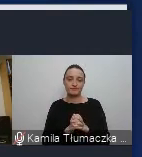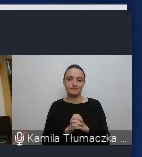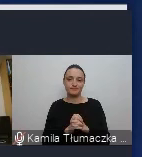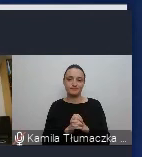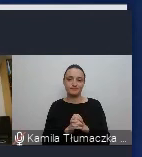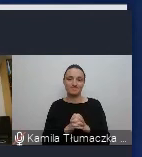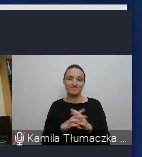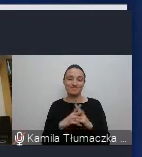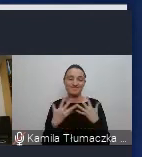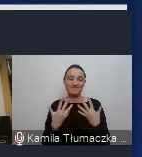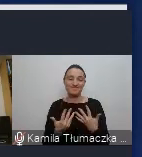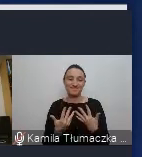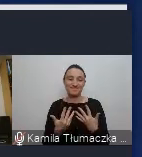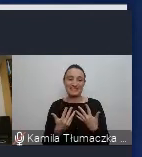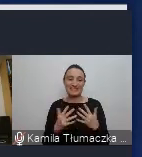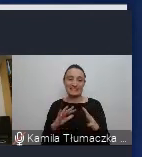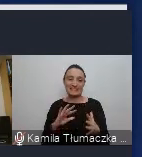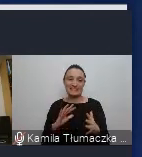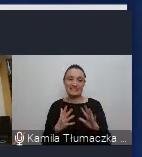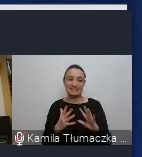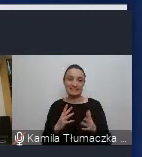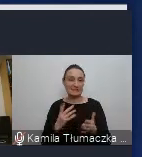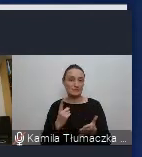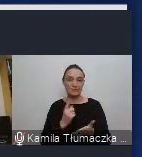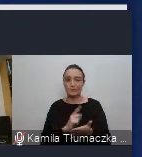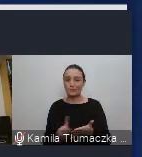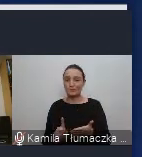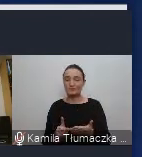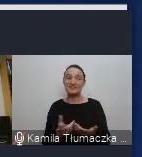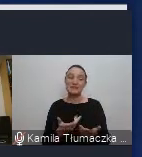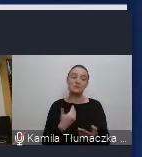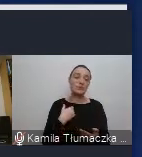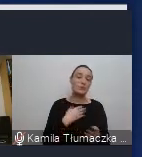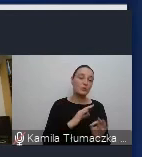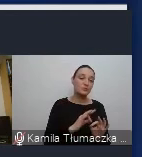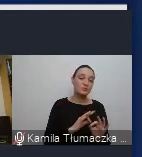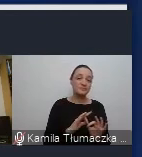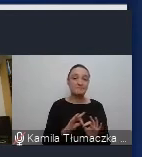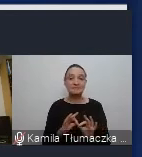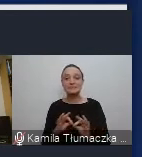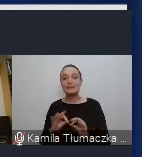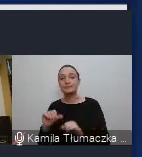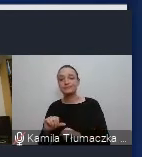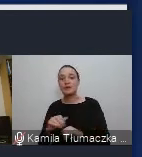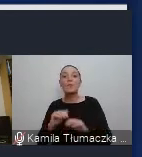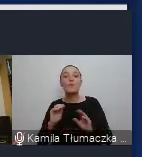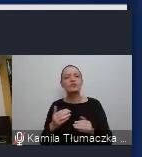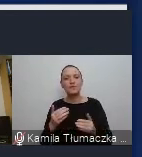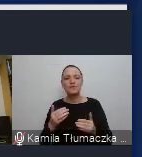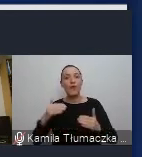Chyba się, obawiam, nie uda, a tak wszystko dobrze do tej pory szło. Może spróbuję jeszcze